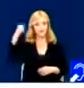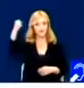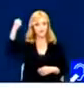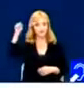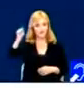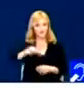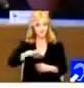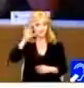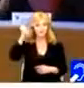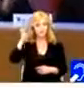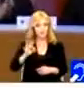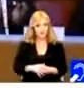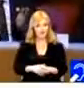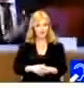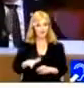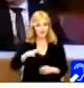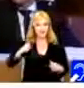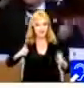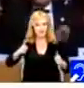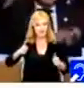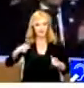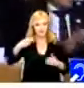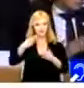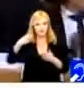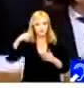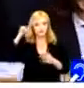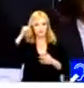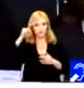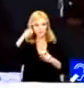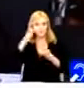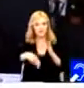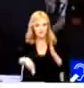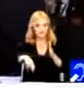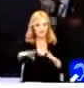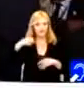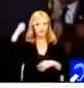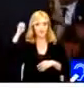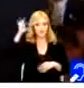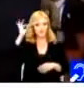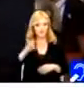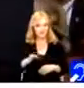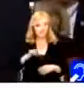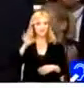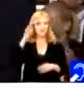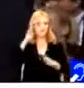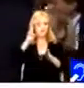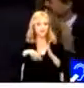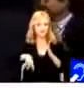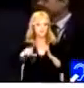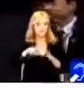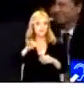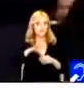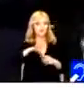organizarea turneului final, iar meciurile se vor juca în 10 orașe. Germania mizează pe 2,8 milioane de spectatori și se află la al